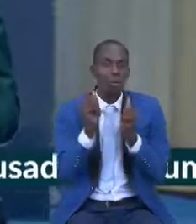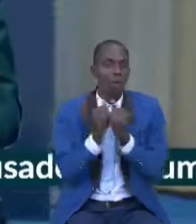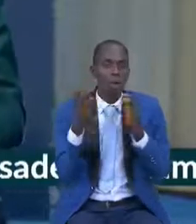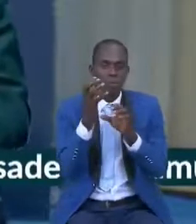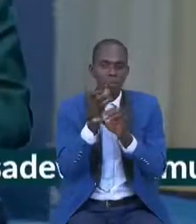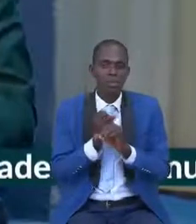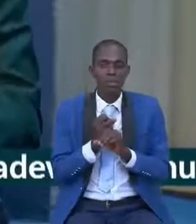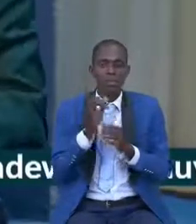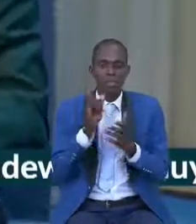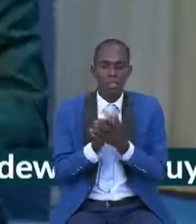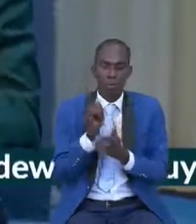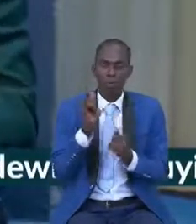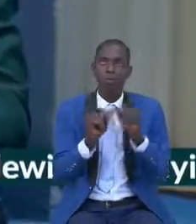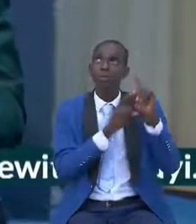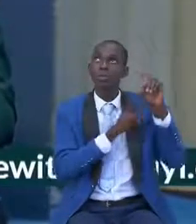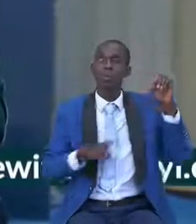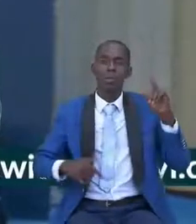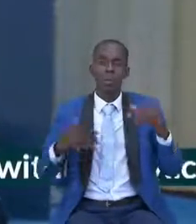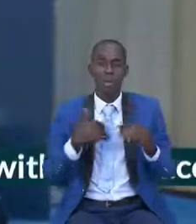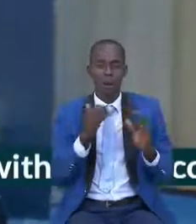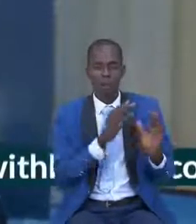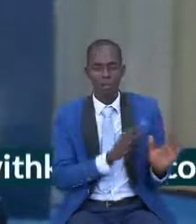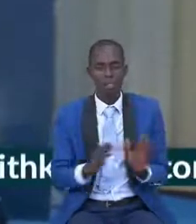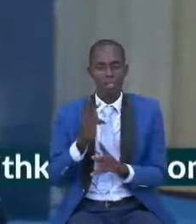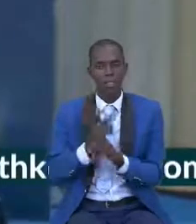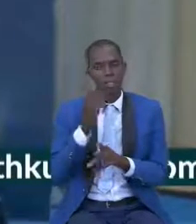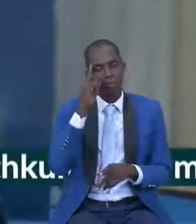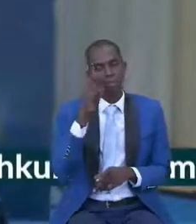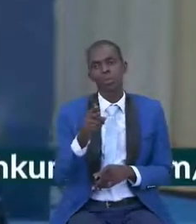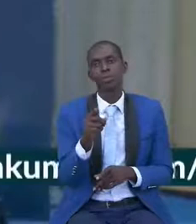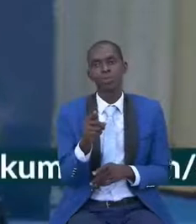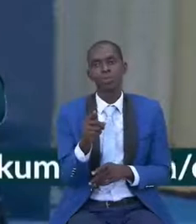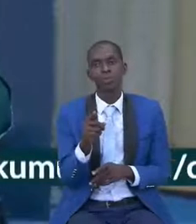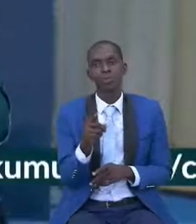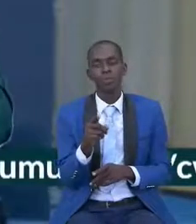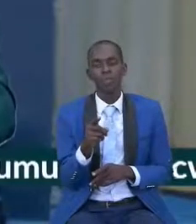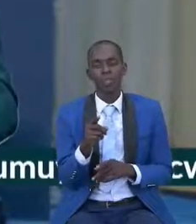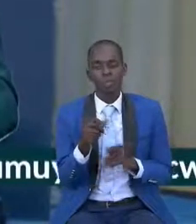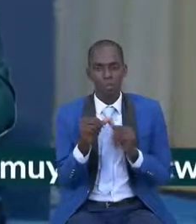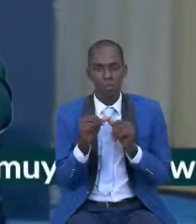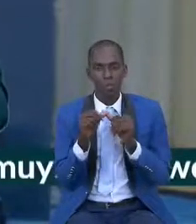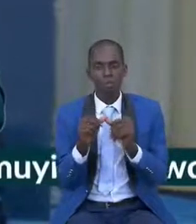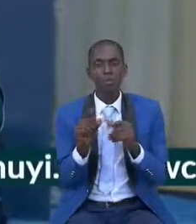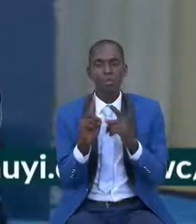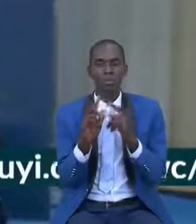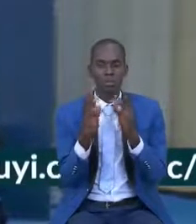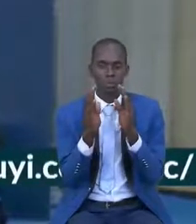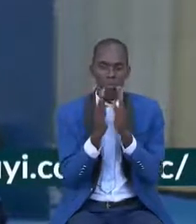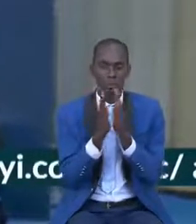pas sans avoir ta part réservée par le Seigneur, comme tu pries.